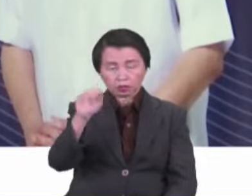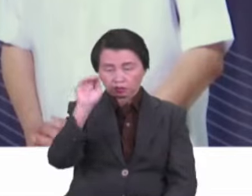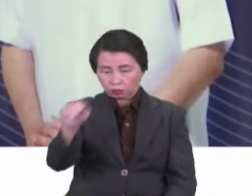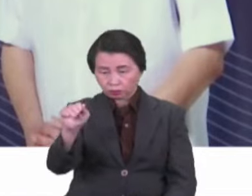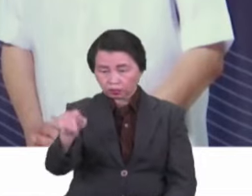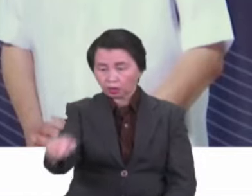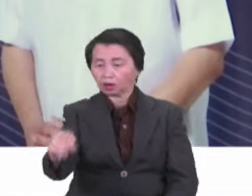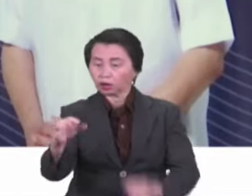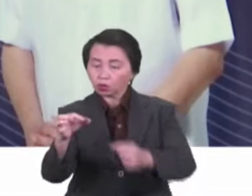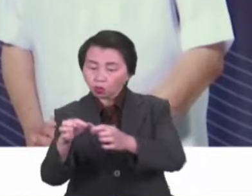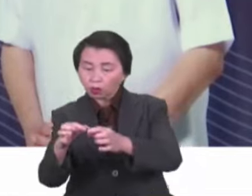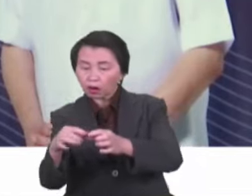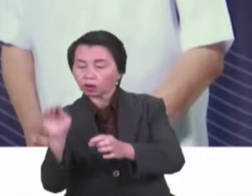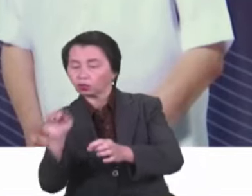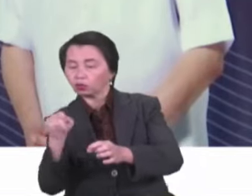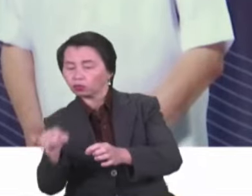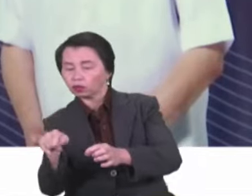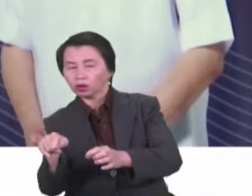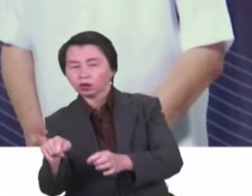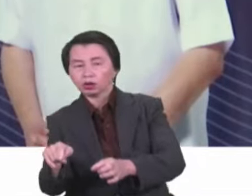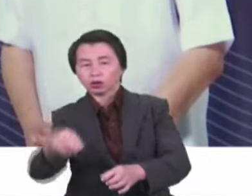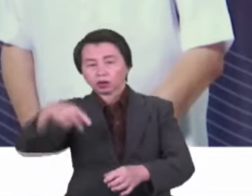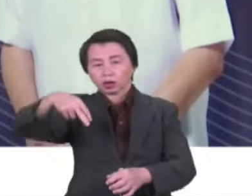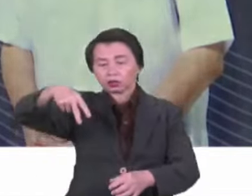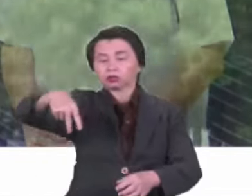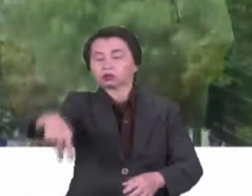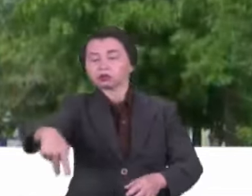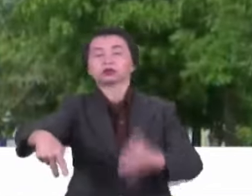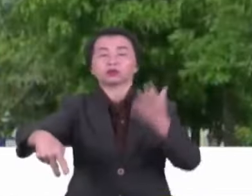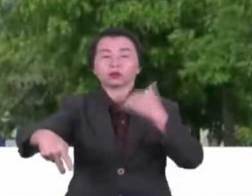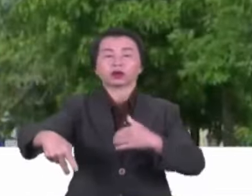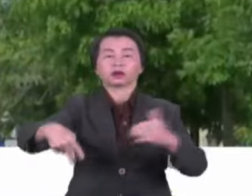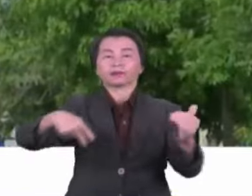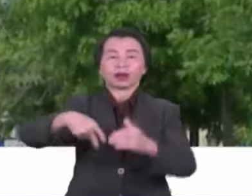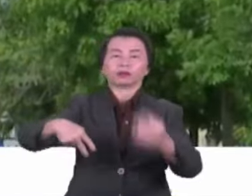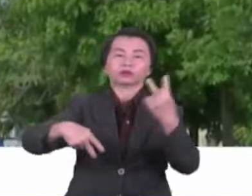ada ular. Dan kita nak pergi ulur kaki sekali lagi, kenapa?